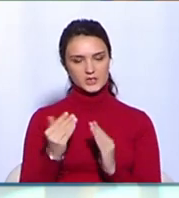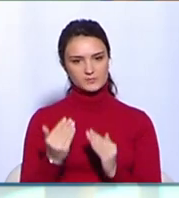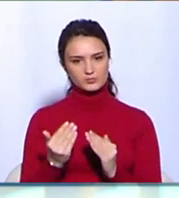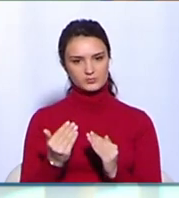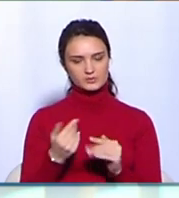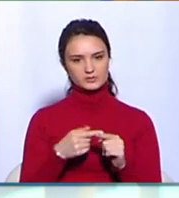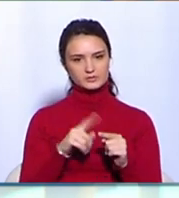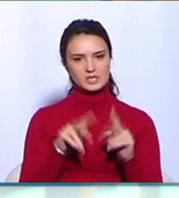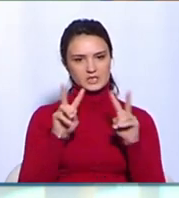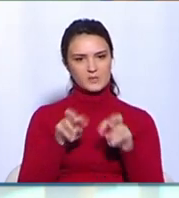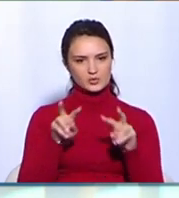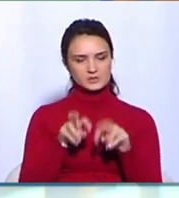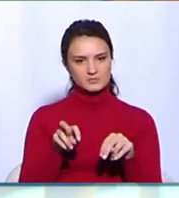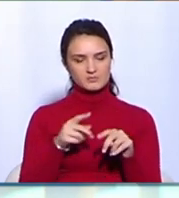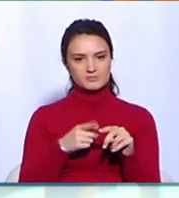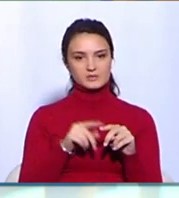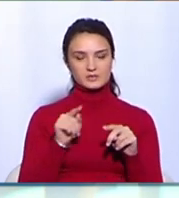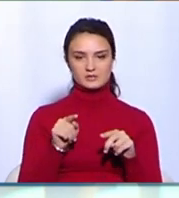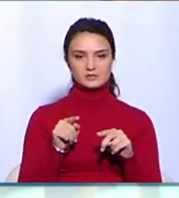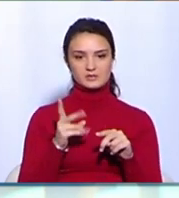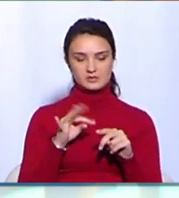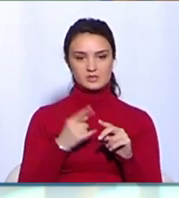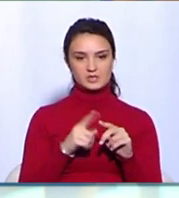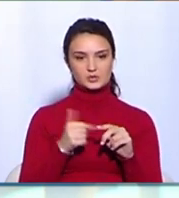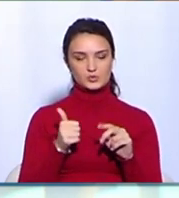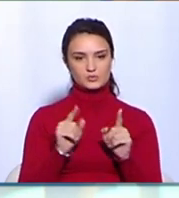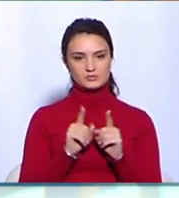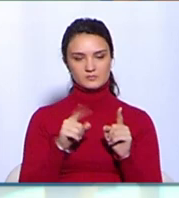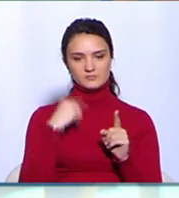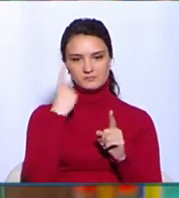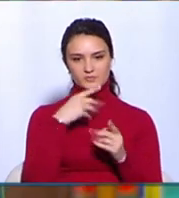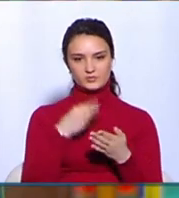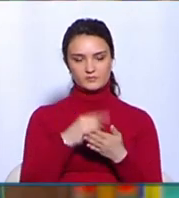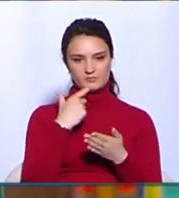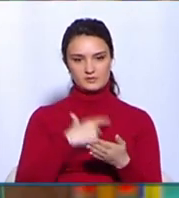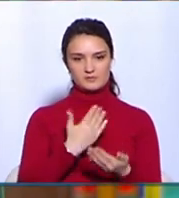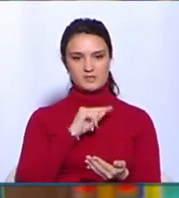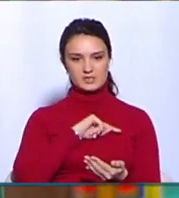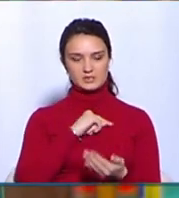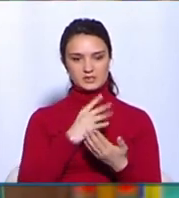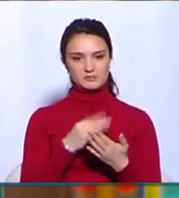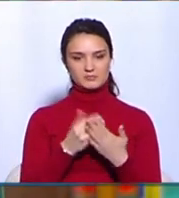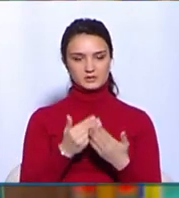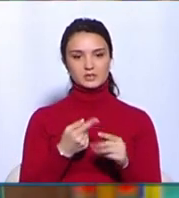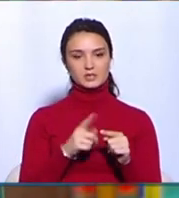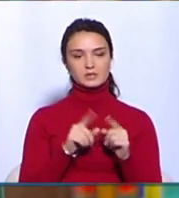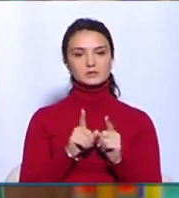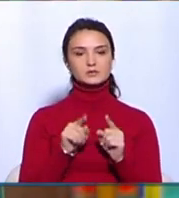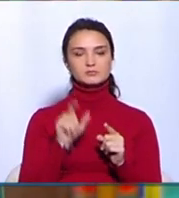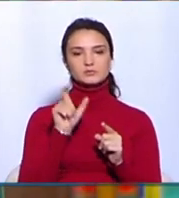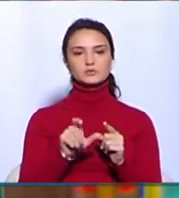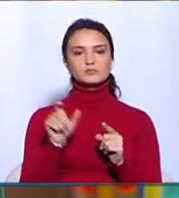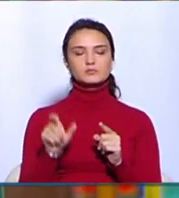მოწესრიგებულობით, გადამოწმებებით და ასე შემდეგ. ოღონც ეს როგორც პიროვნული მახასიათებელი. ასეთი